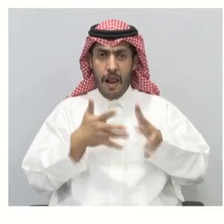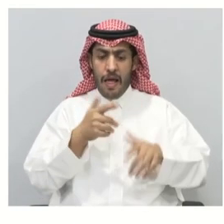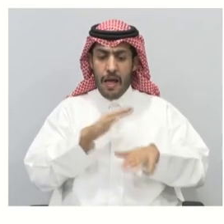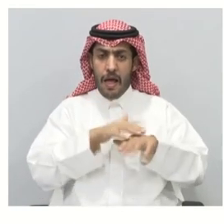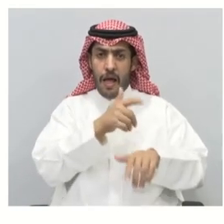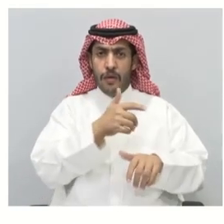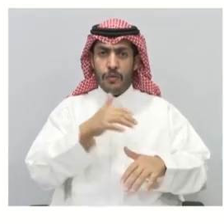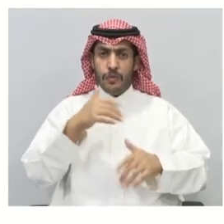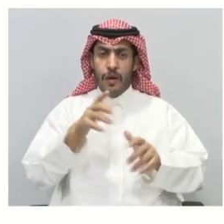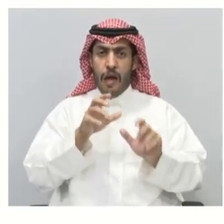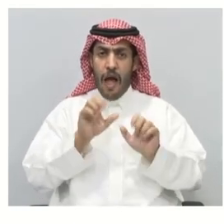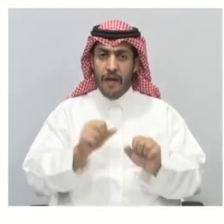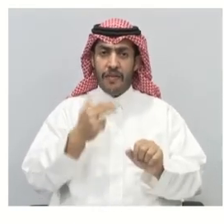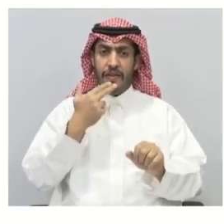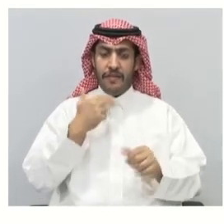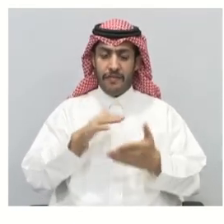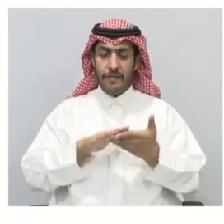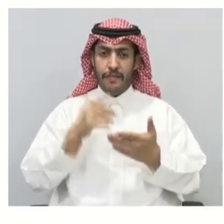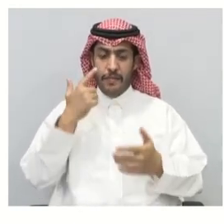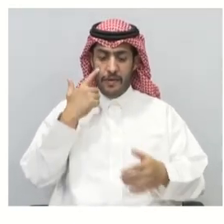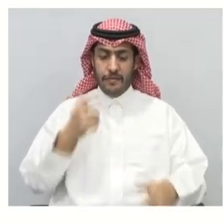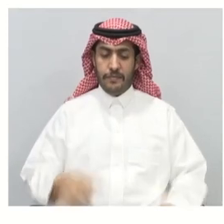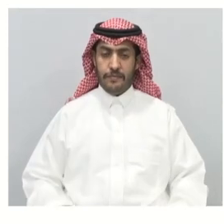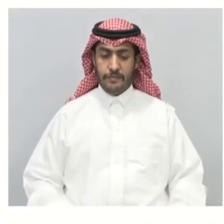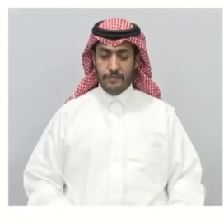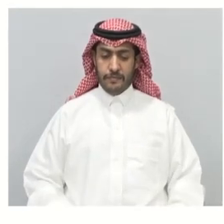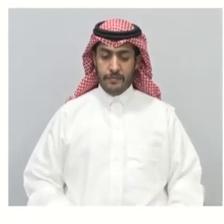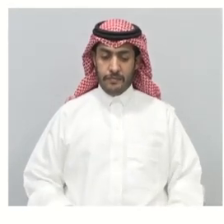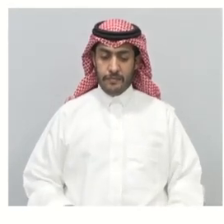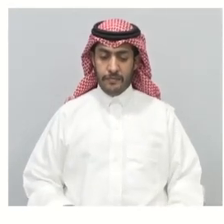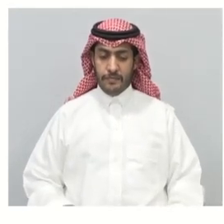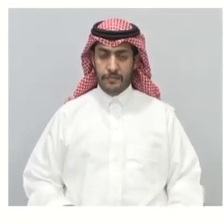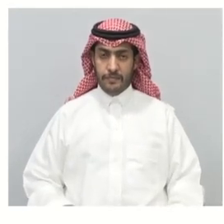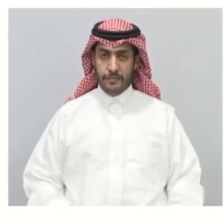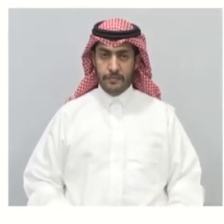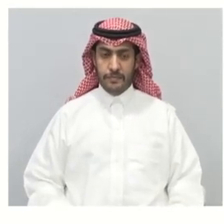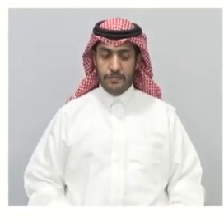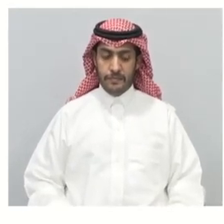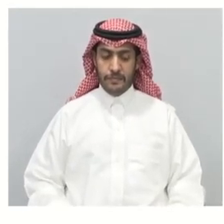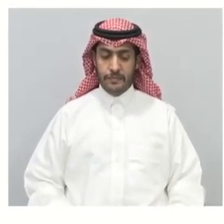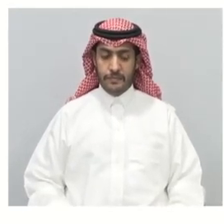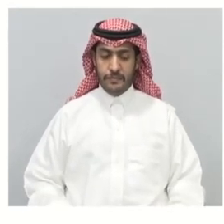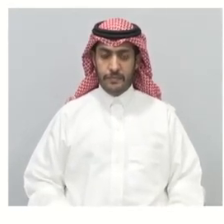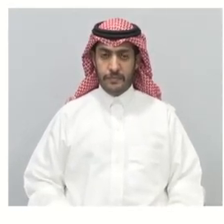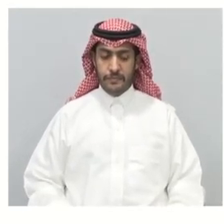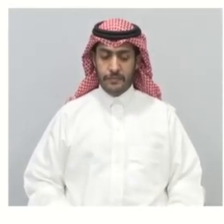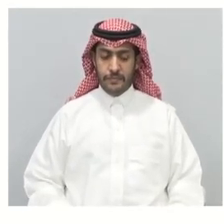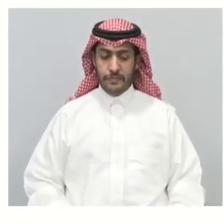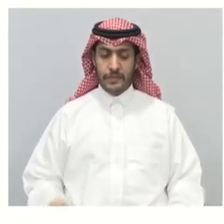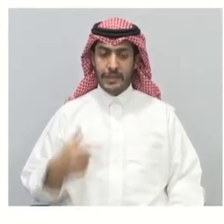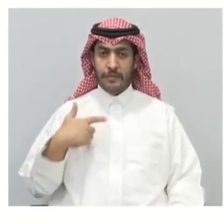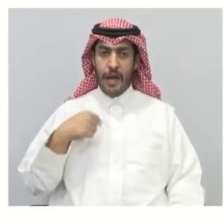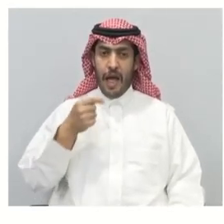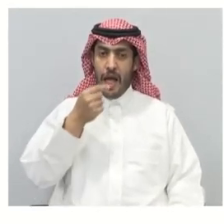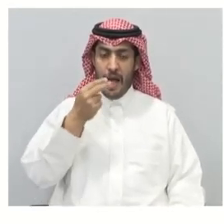انظر الى الصور من هنا امدحوا من يحافظ او على بيئته واسمي عبد الله